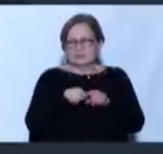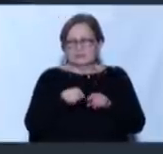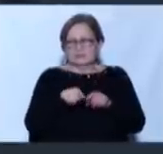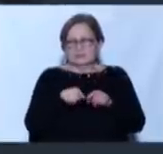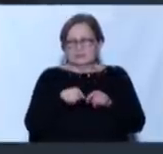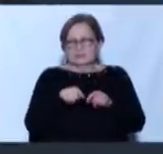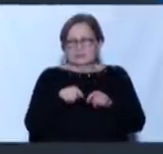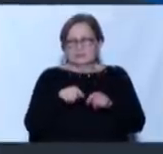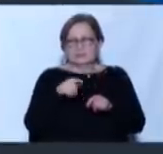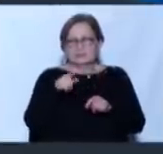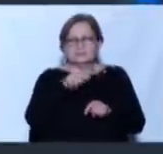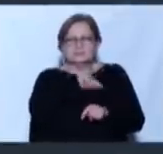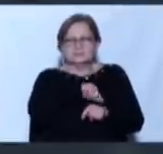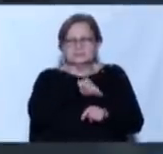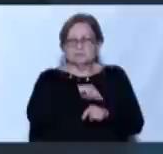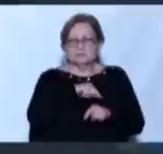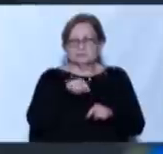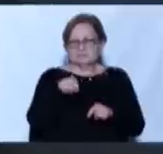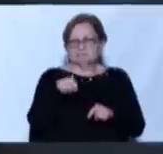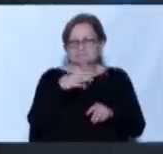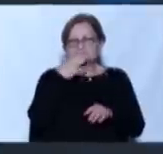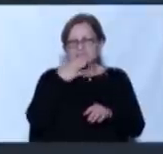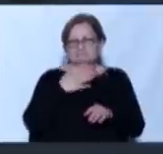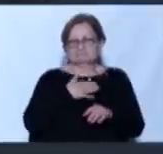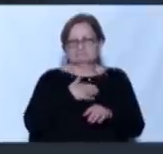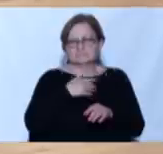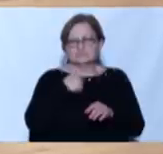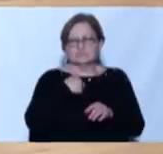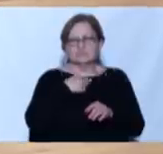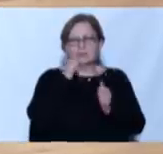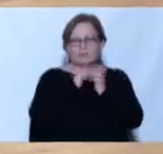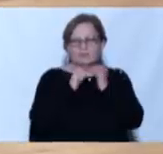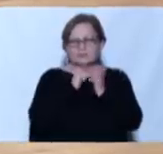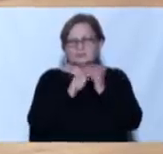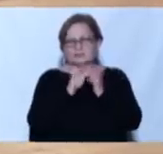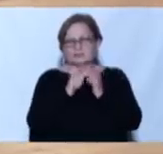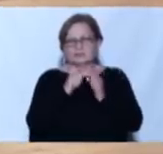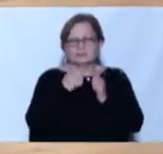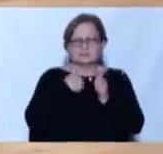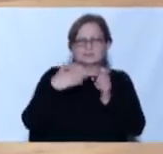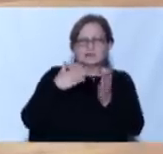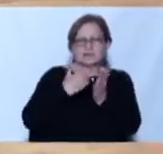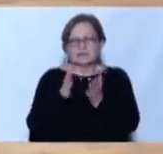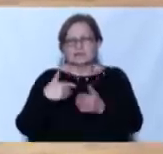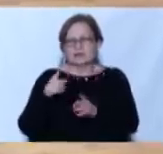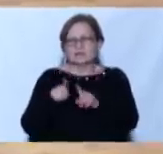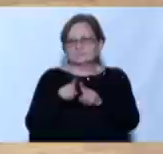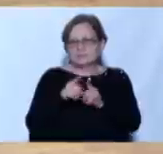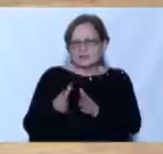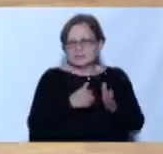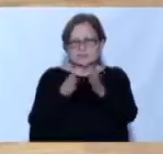აი ეს თვისება, აი ეს თვის ამ თვისებების შიგვი ხდება ჩვენ, გაგდება ჩვენი და